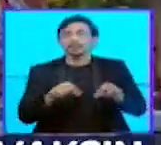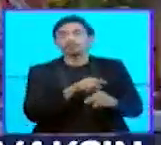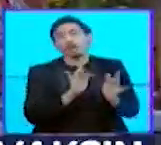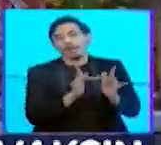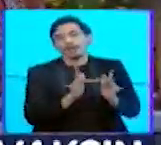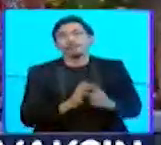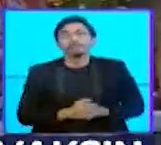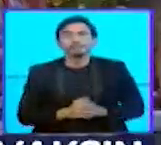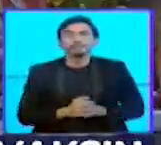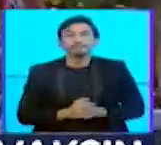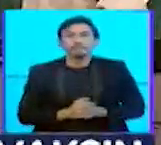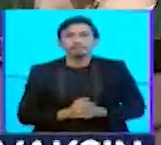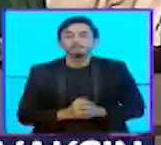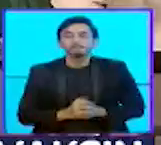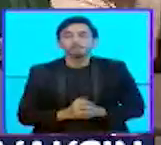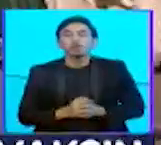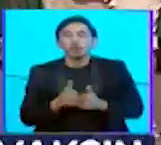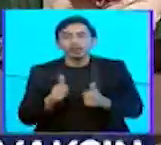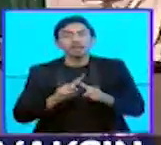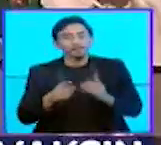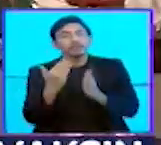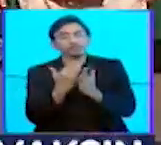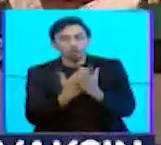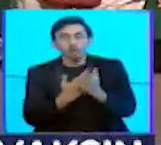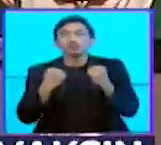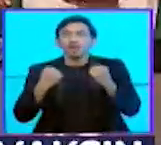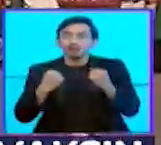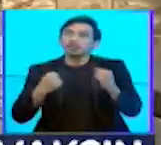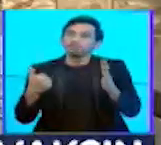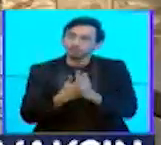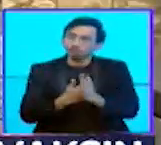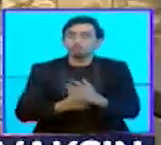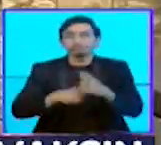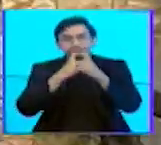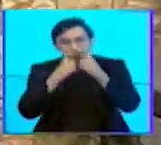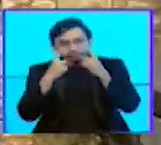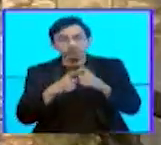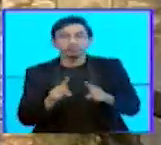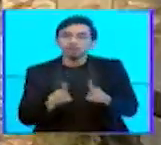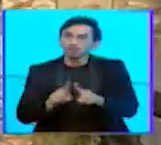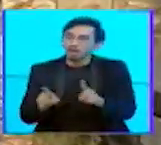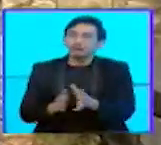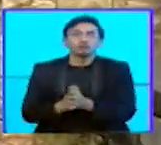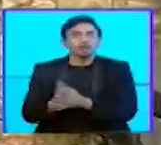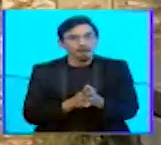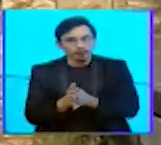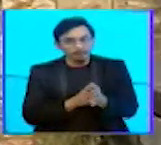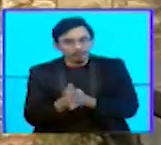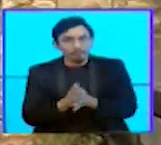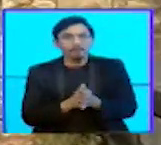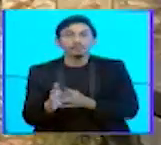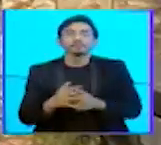umum namun protokol kesehatan tetap dilakukan di kawasan ini seperti diwajibkan untuk memakai masker menjaga jarak dan juga menciptakan Gunakan hand sanitizer maupun air yang